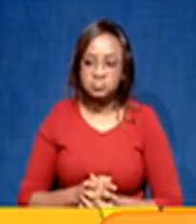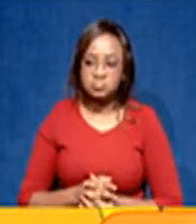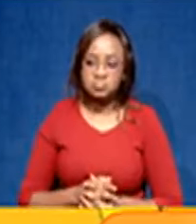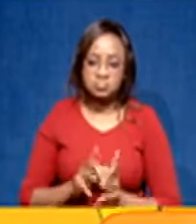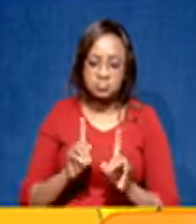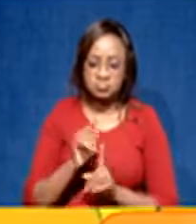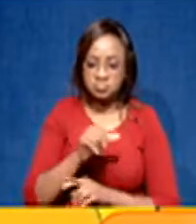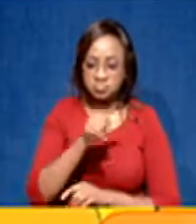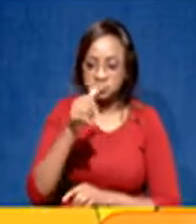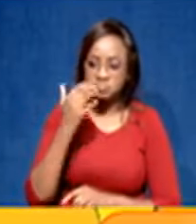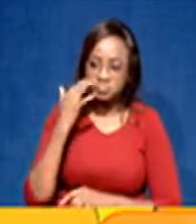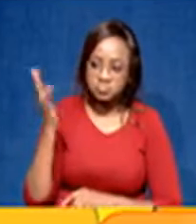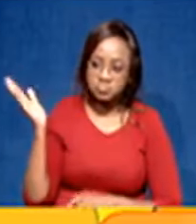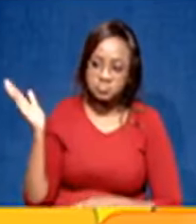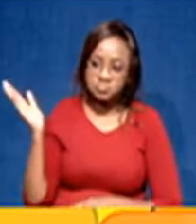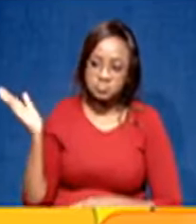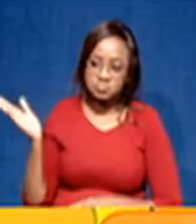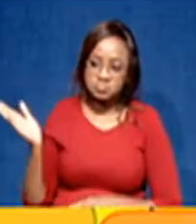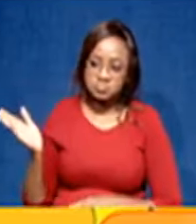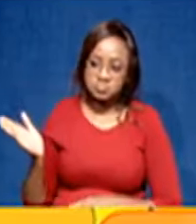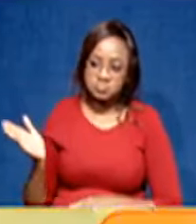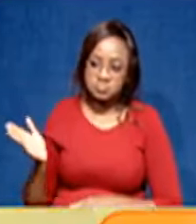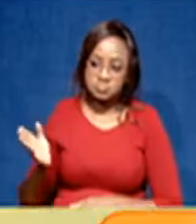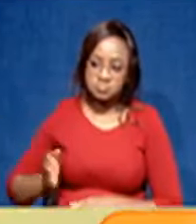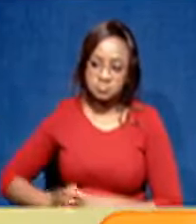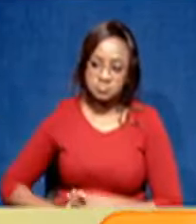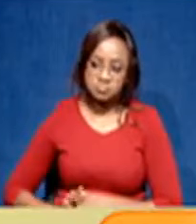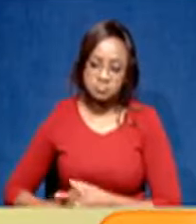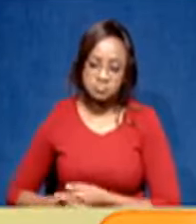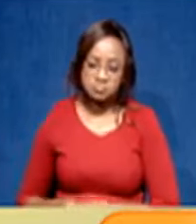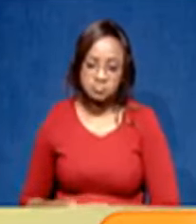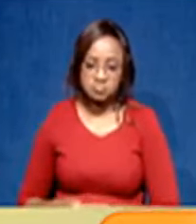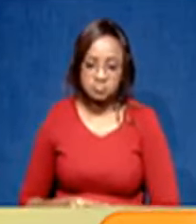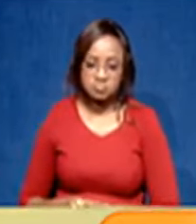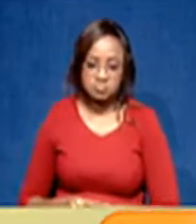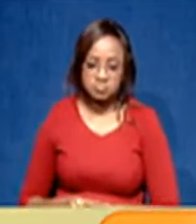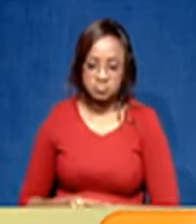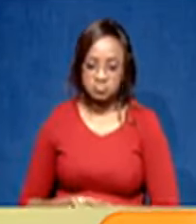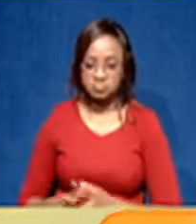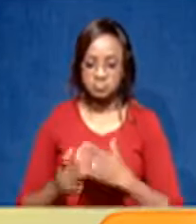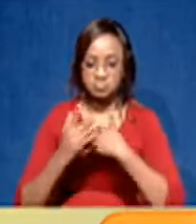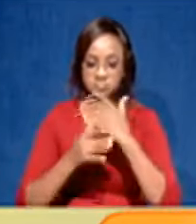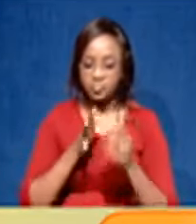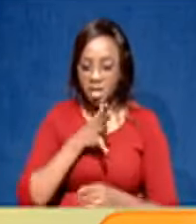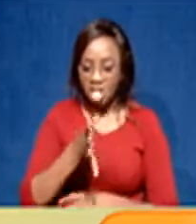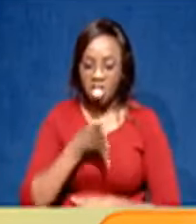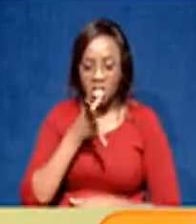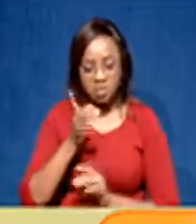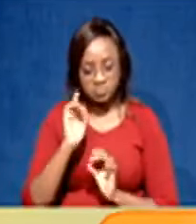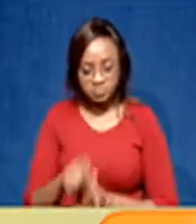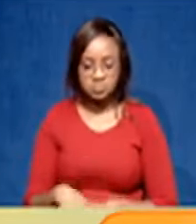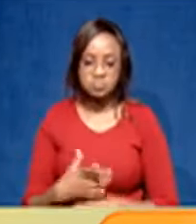madhara mengi mwilini. Sasa utapoteza damu katika matumbo, utapoteza damu kama unatapika, na